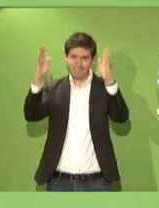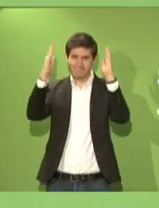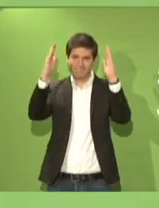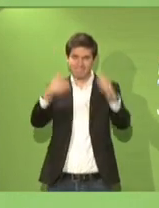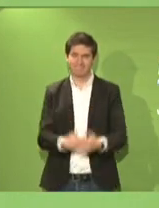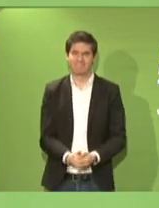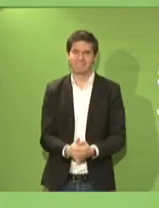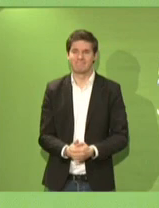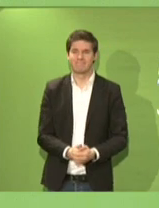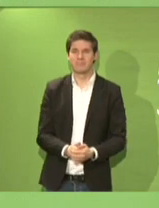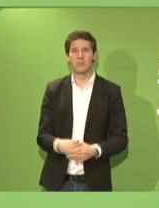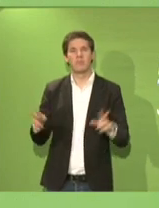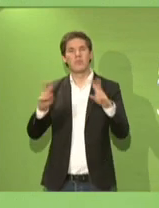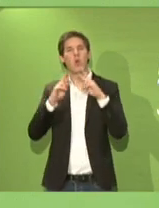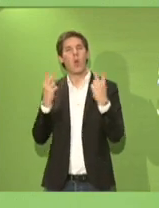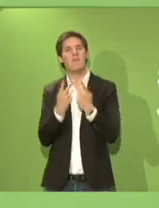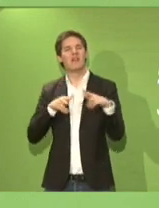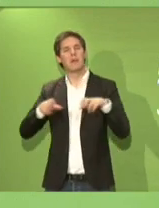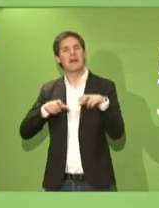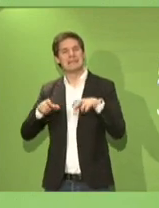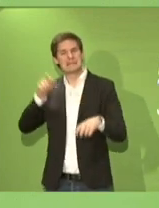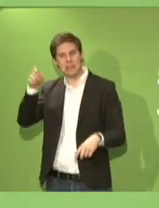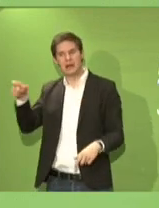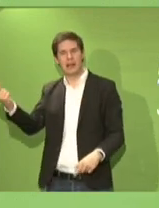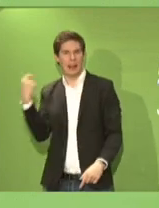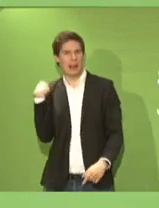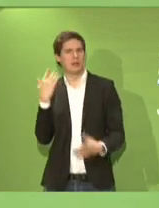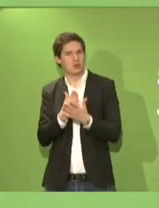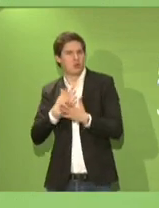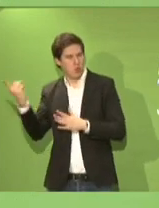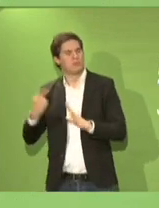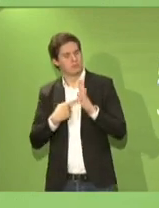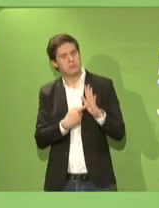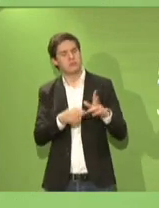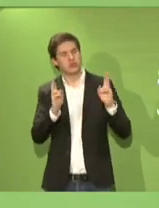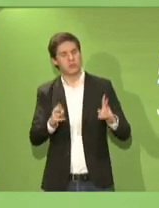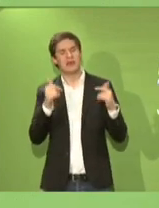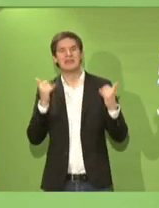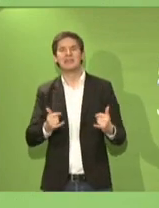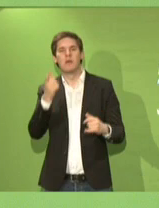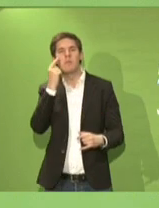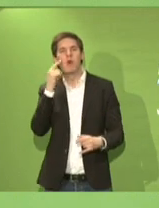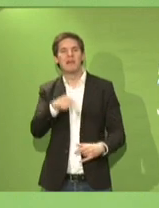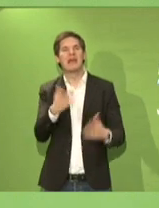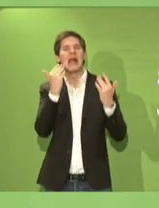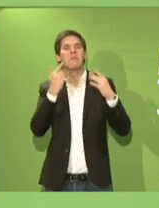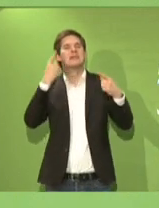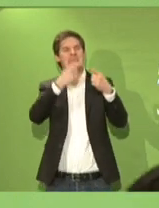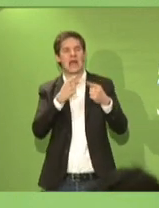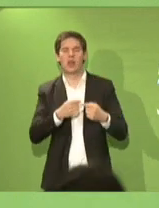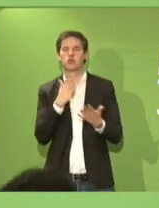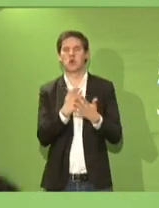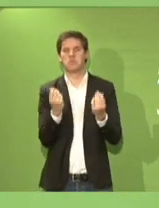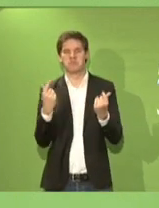Die Umweltministerin hat neulich eingestanden, dass wir dabei sind, die Klimaziele krachend zu verfehlen. Das Ziel,